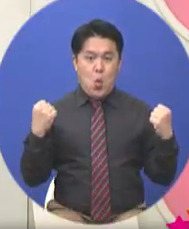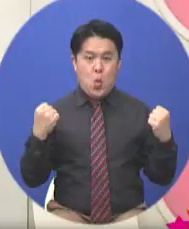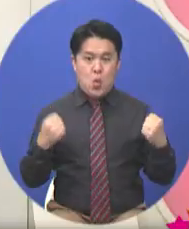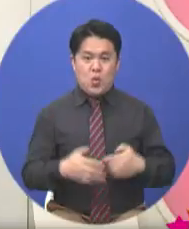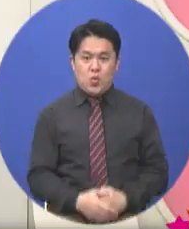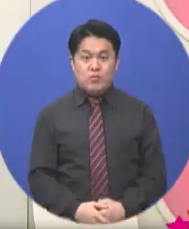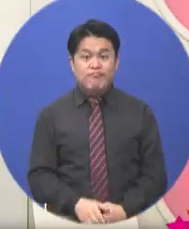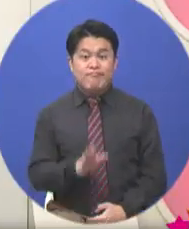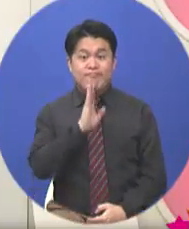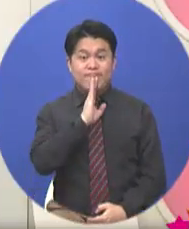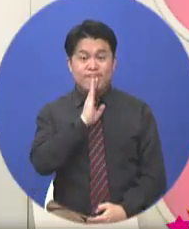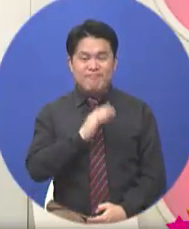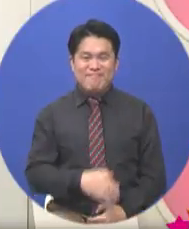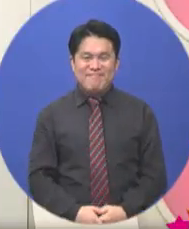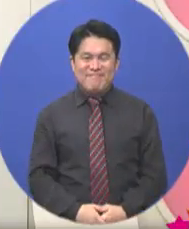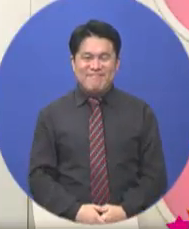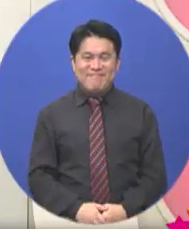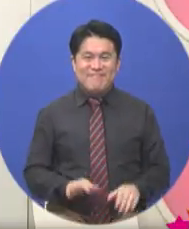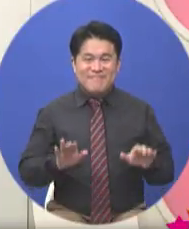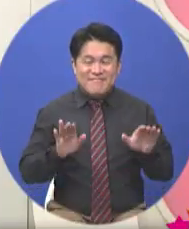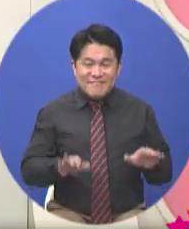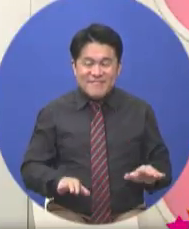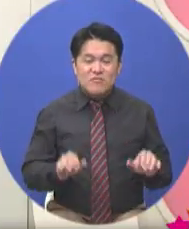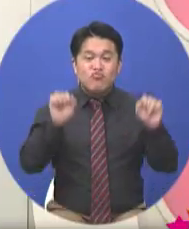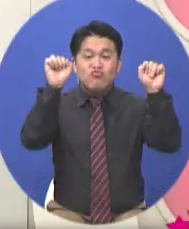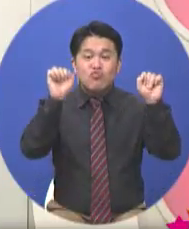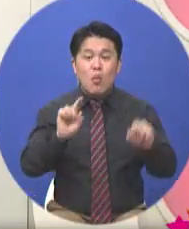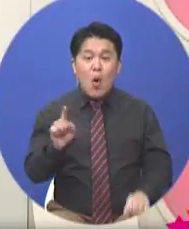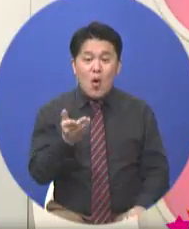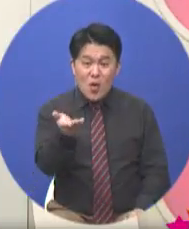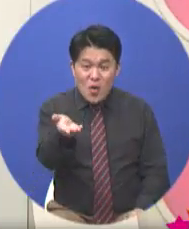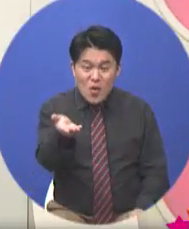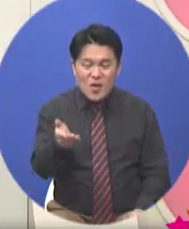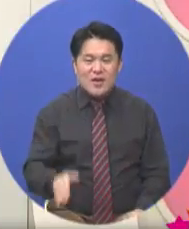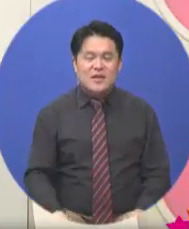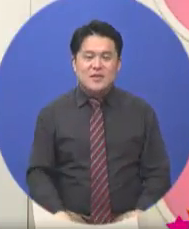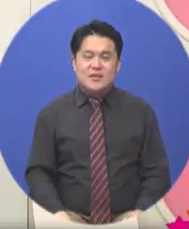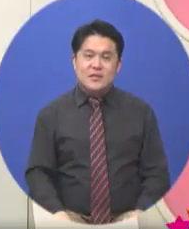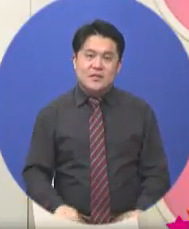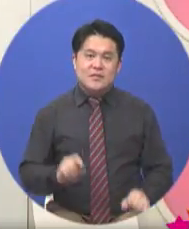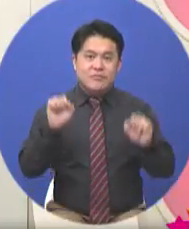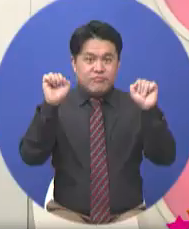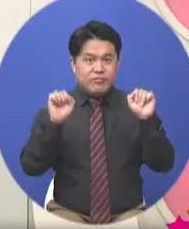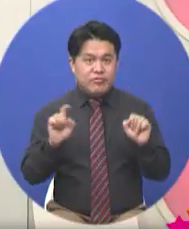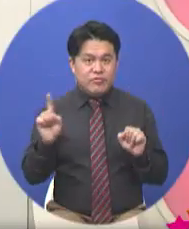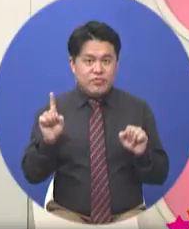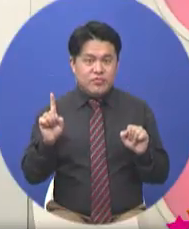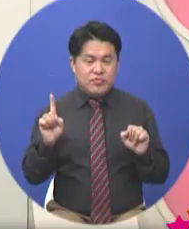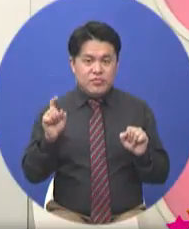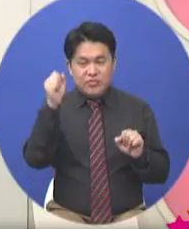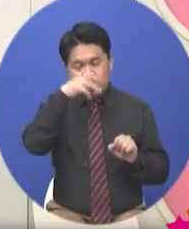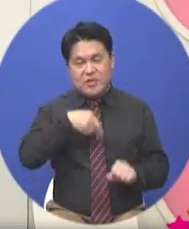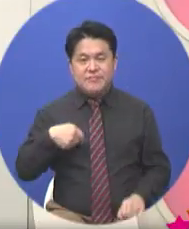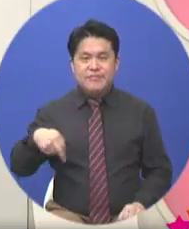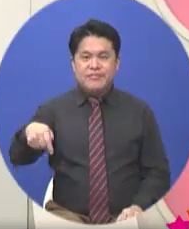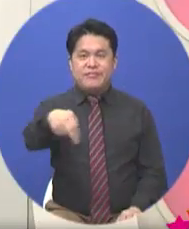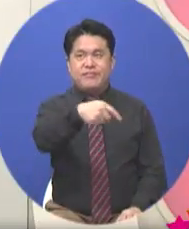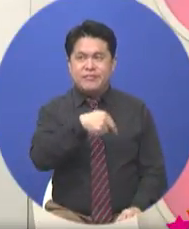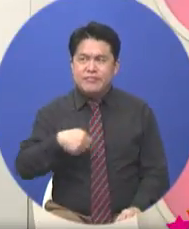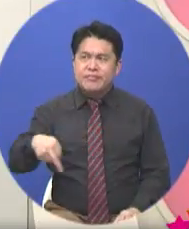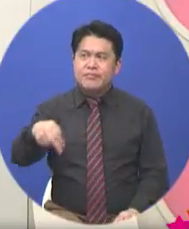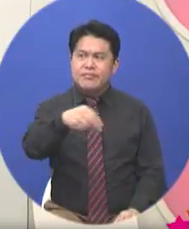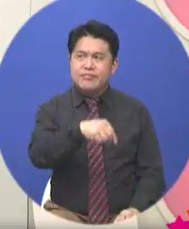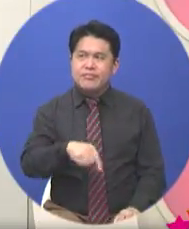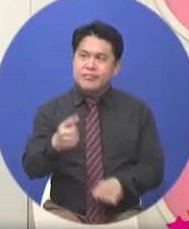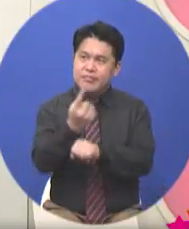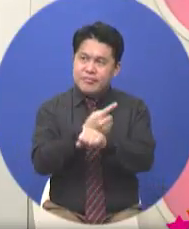야, 건강합니다. 그러면 주로 하시는 운동은? 뭐 산 탄다. 운동은 걷기 운동 하루 한 번씩